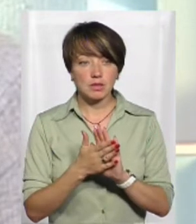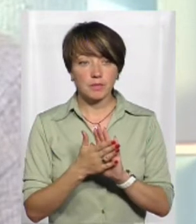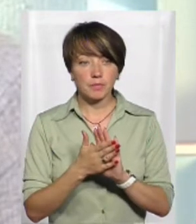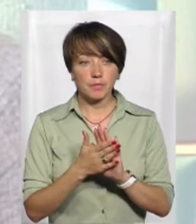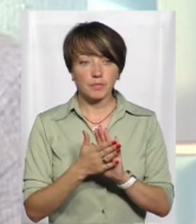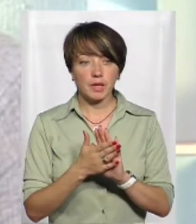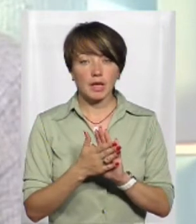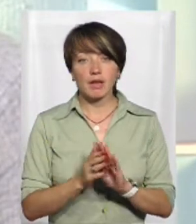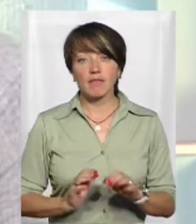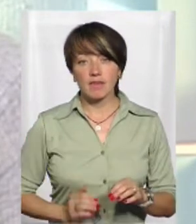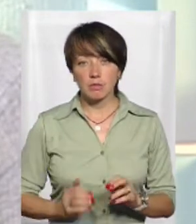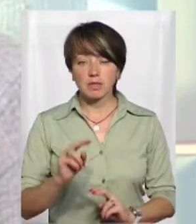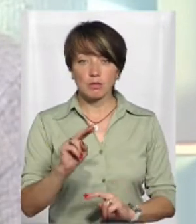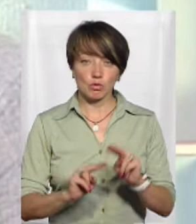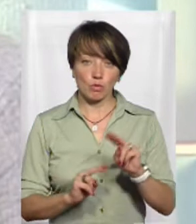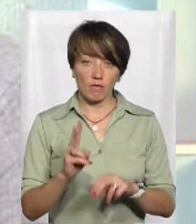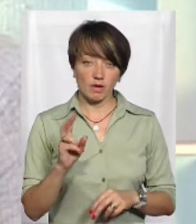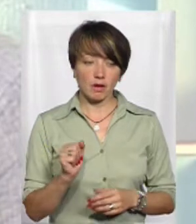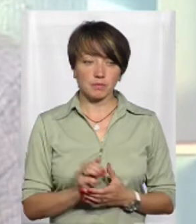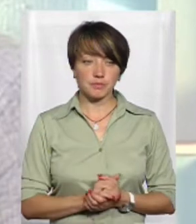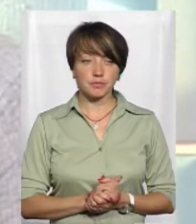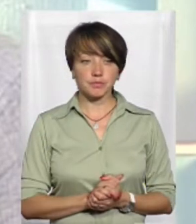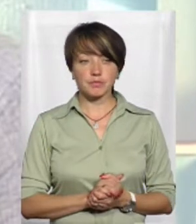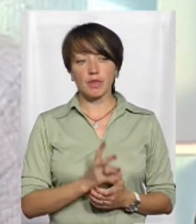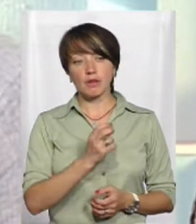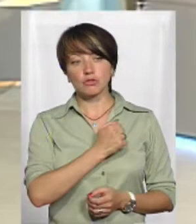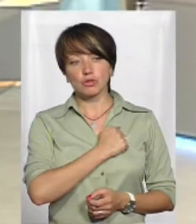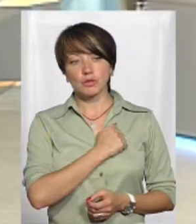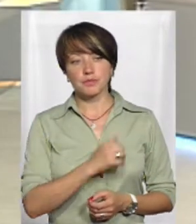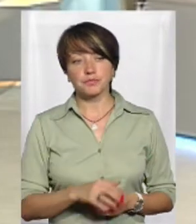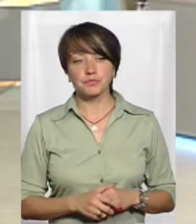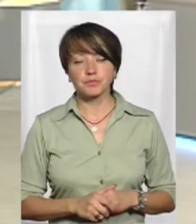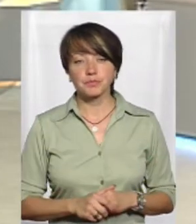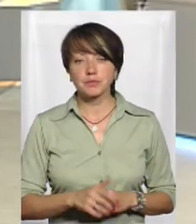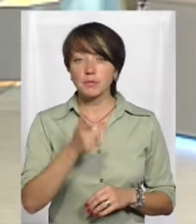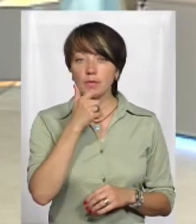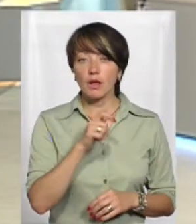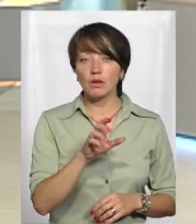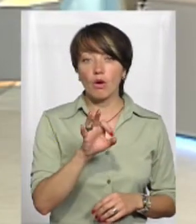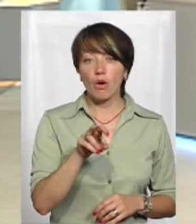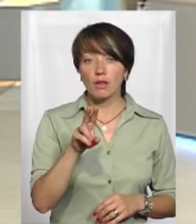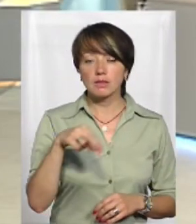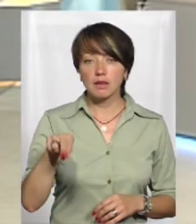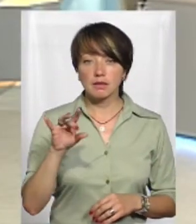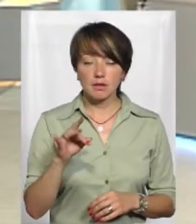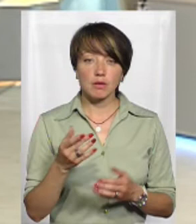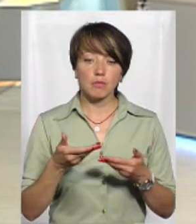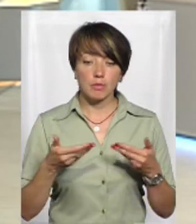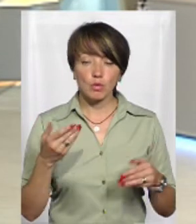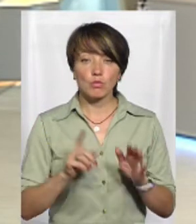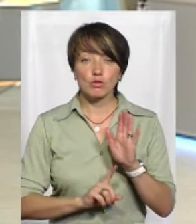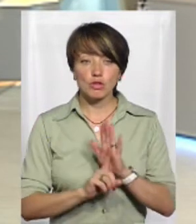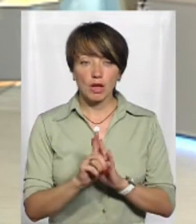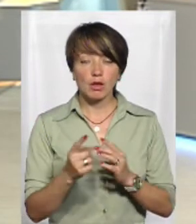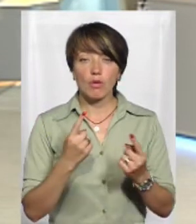так, того забудовника, який на себе взяв зобов'язання. На жаль. Пане Олександре, ми вже торкнулися